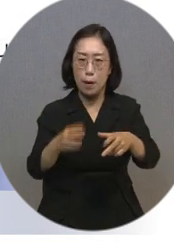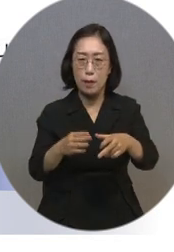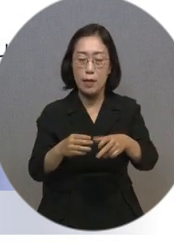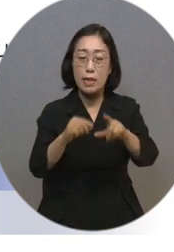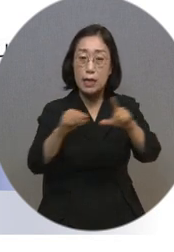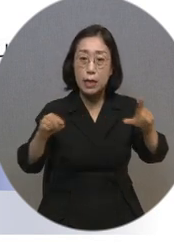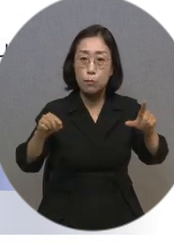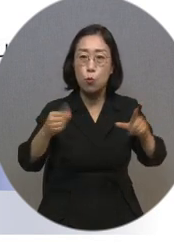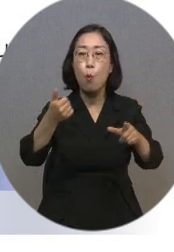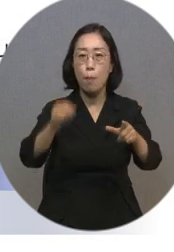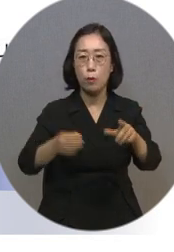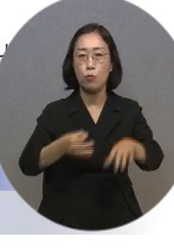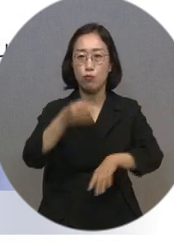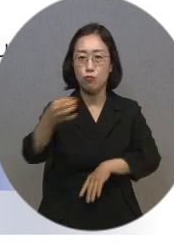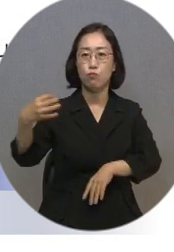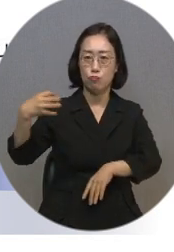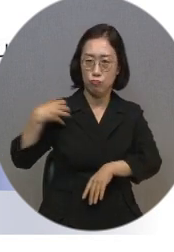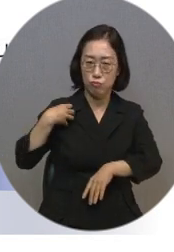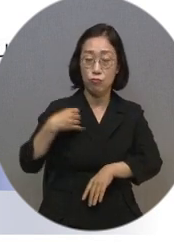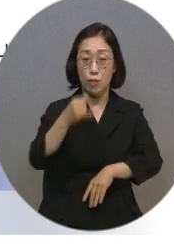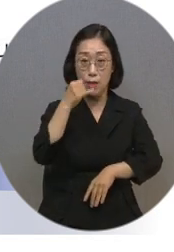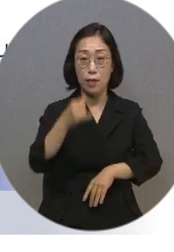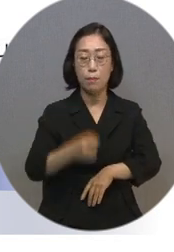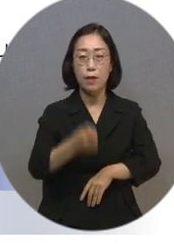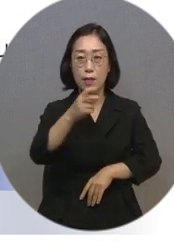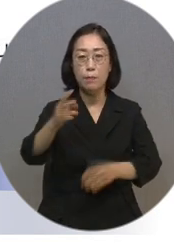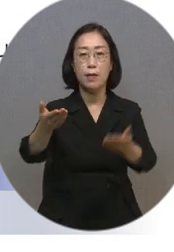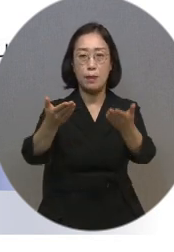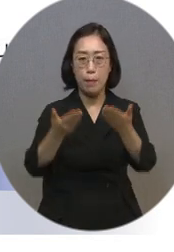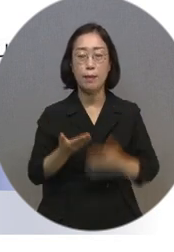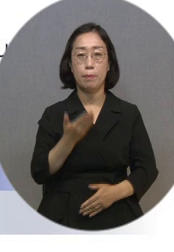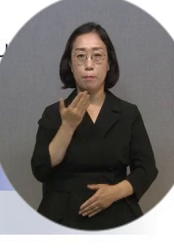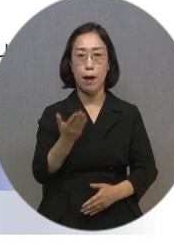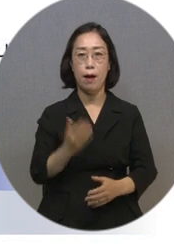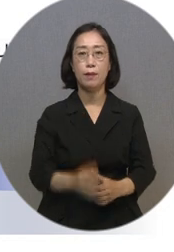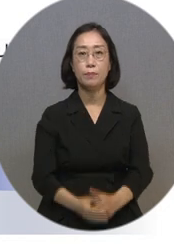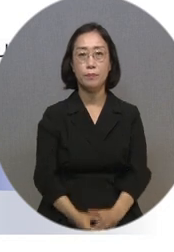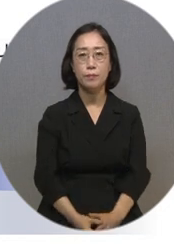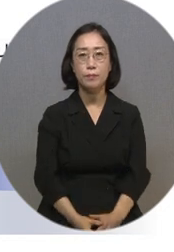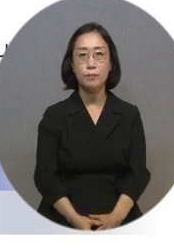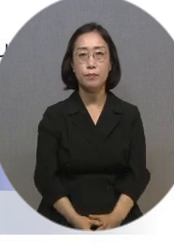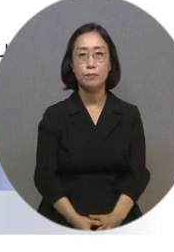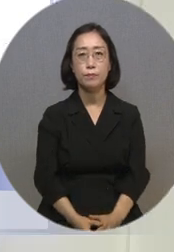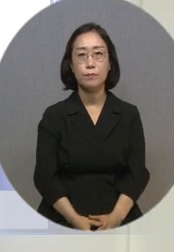일부 비용을 부담해야 맞춤형 TV를 보급받을 수 있습니다.